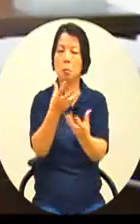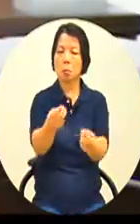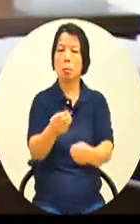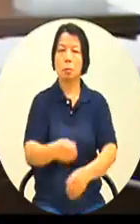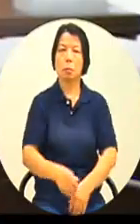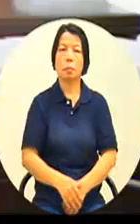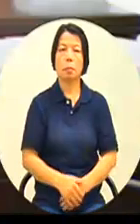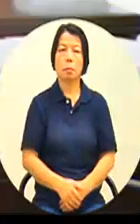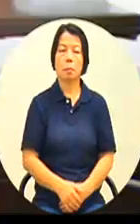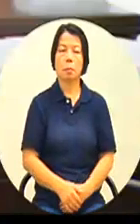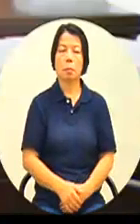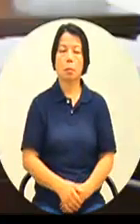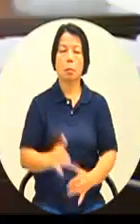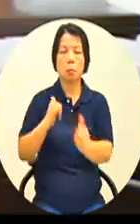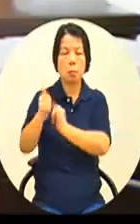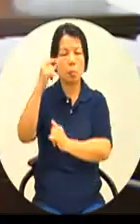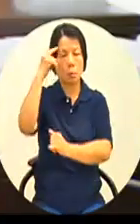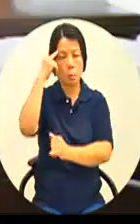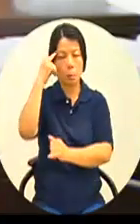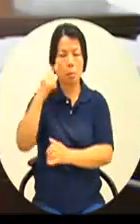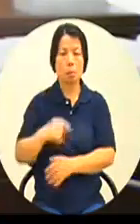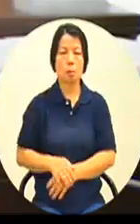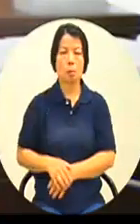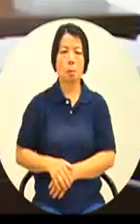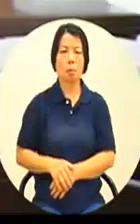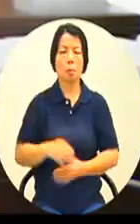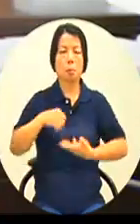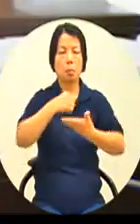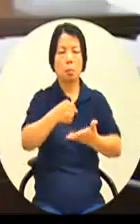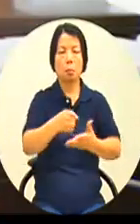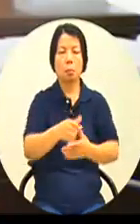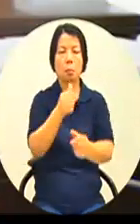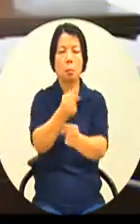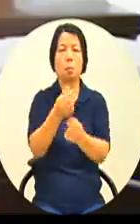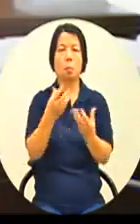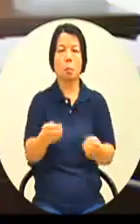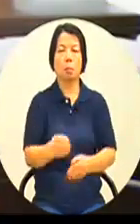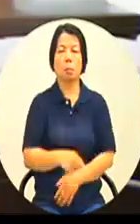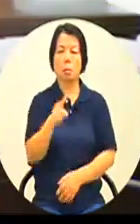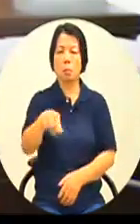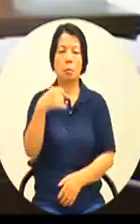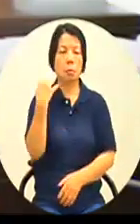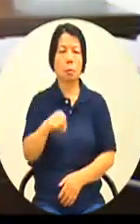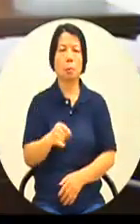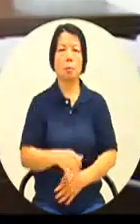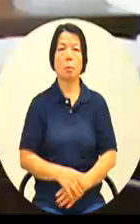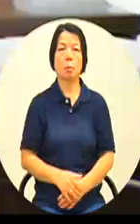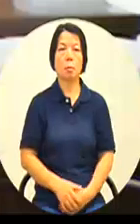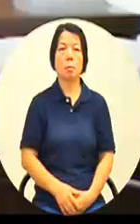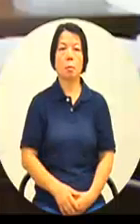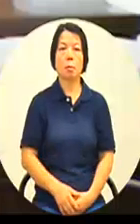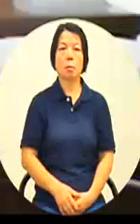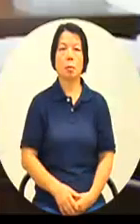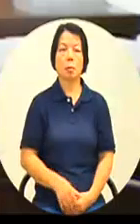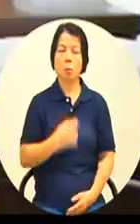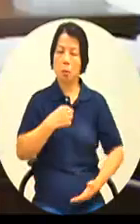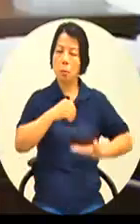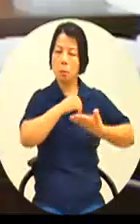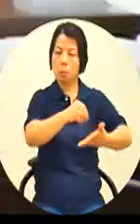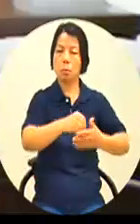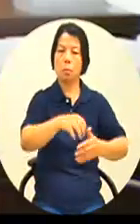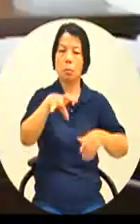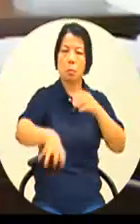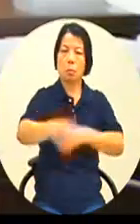那个民意的表达不够完全，所以这样不好。那么我在这里也建议给局